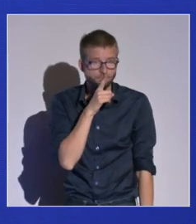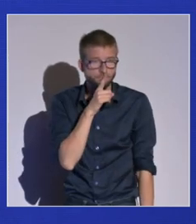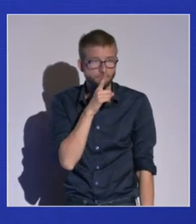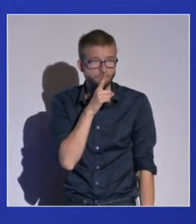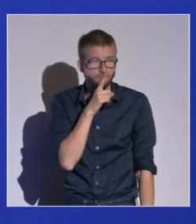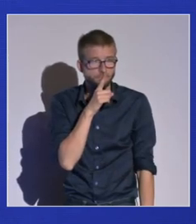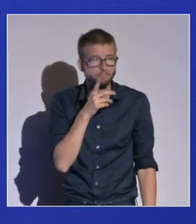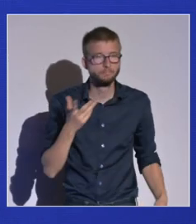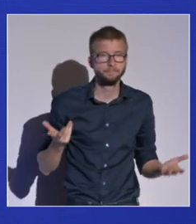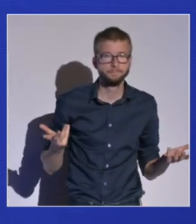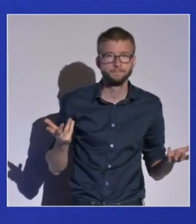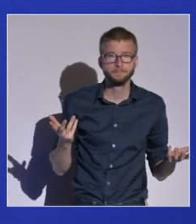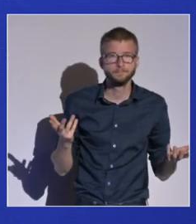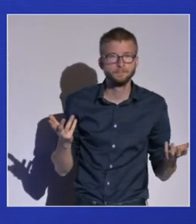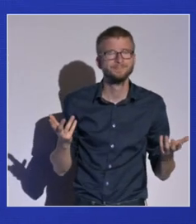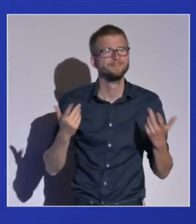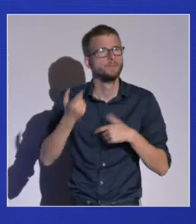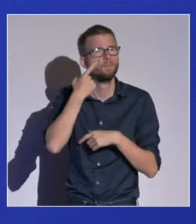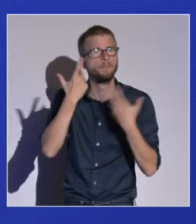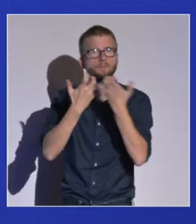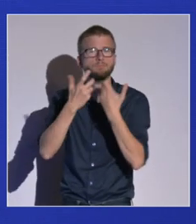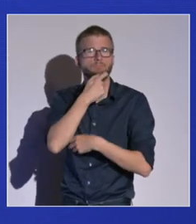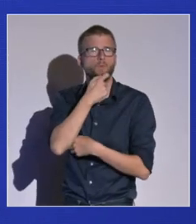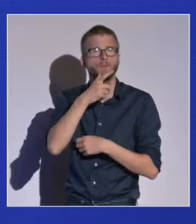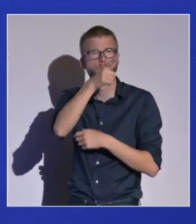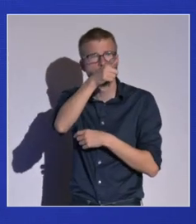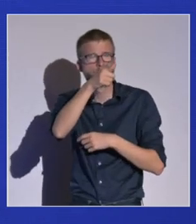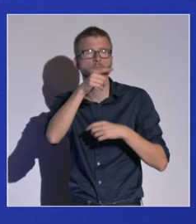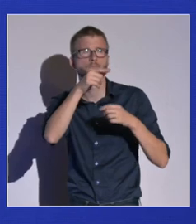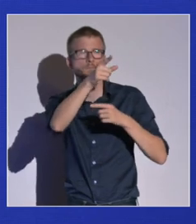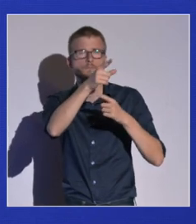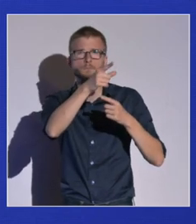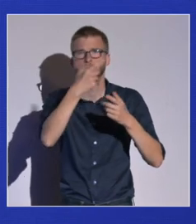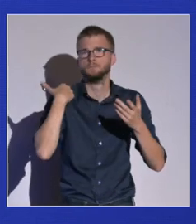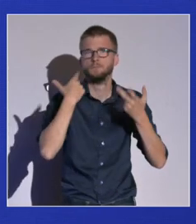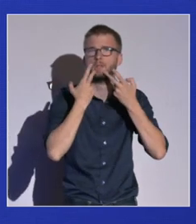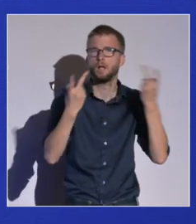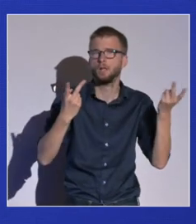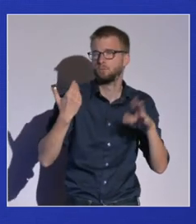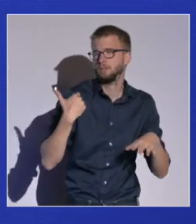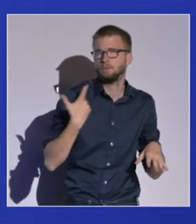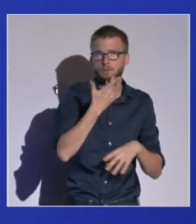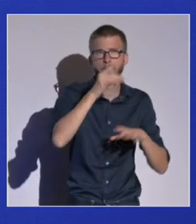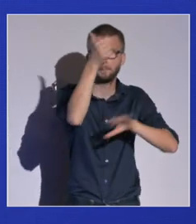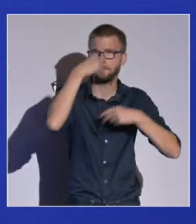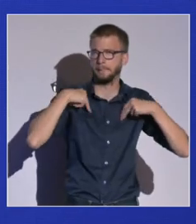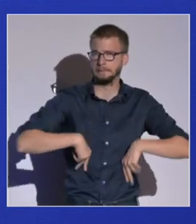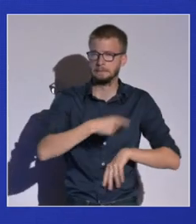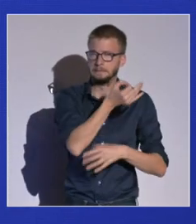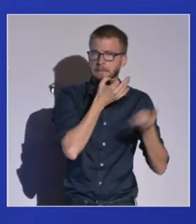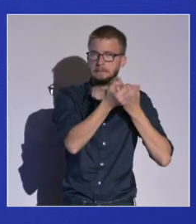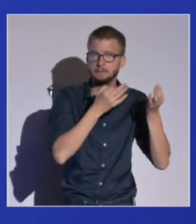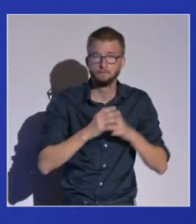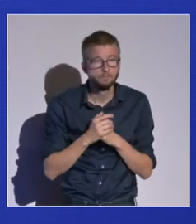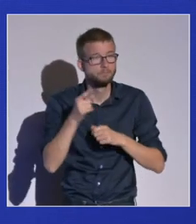Et si vous croyez, regardez la Grande-Bretagne et ce qui s'y passe, les déclarations récentes du Premier ministre, si vous